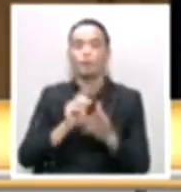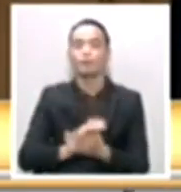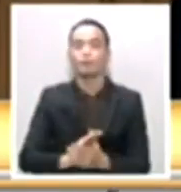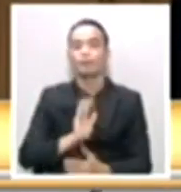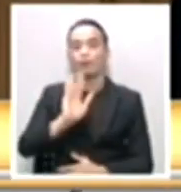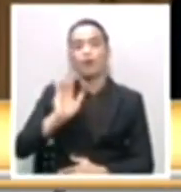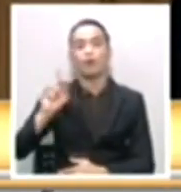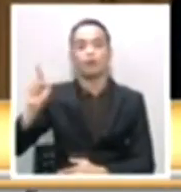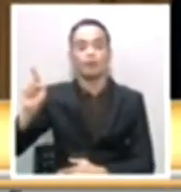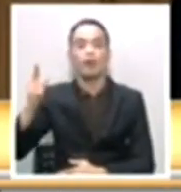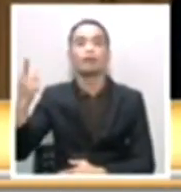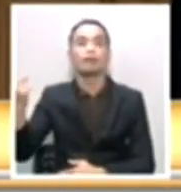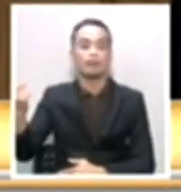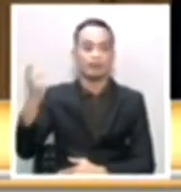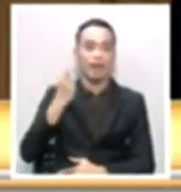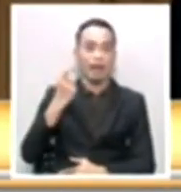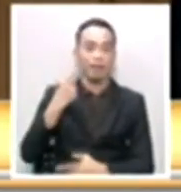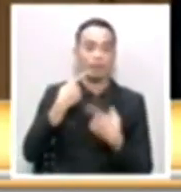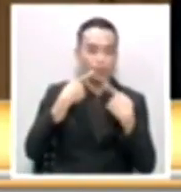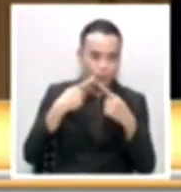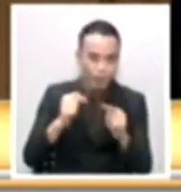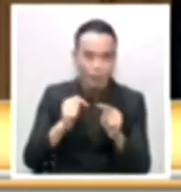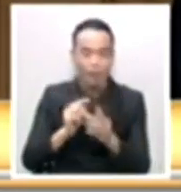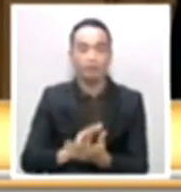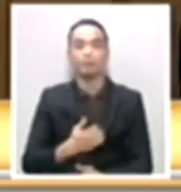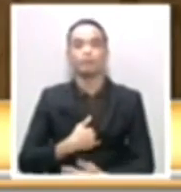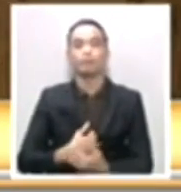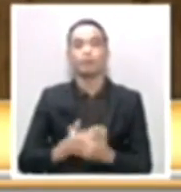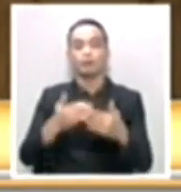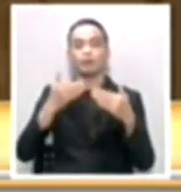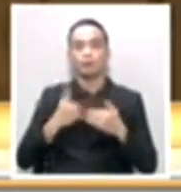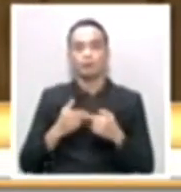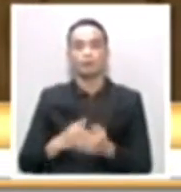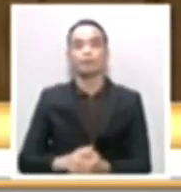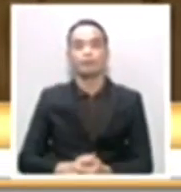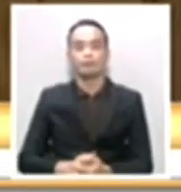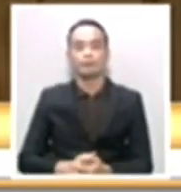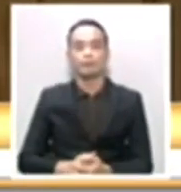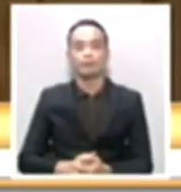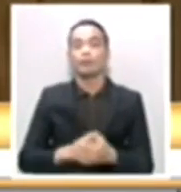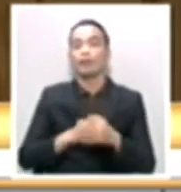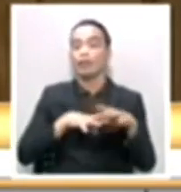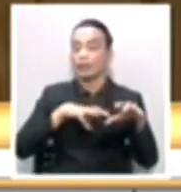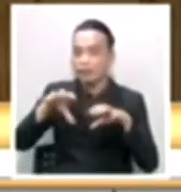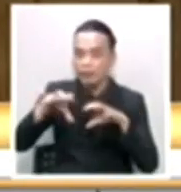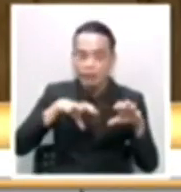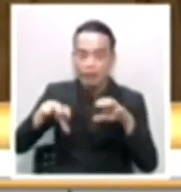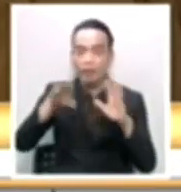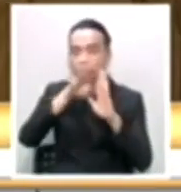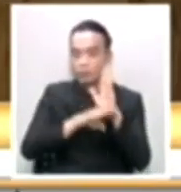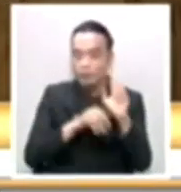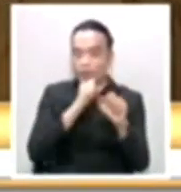ข้อซักถามกระทู้นะครับดังนี้นะครับก่อนที่จะไปเรื่องของการดำเนินการเป็นอย่างไรผมก็อยาก